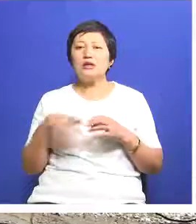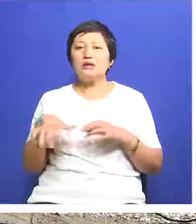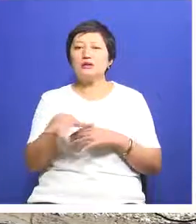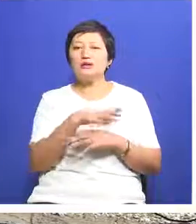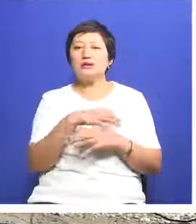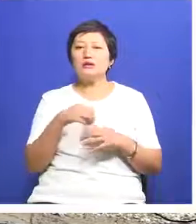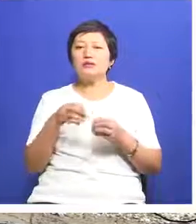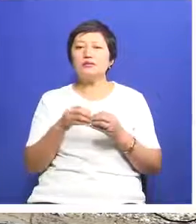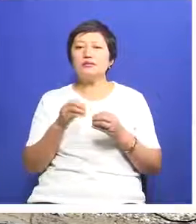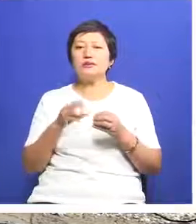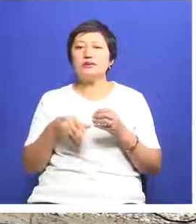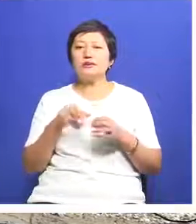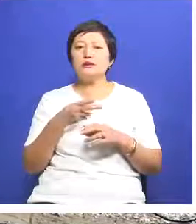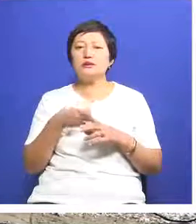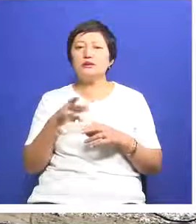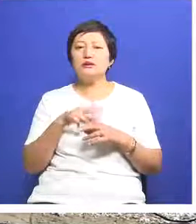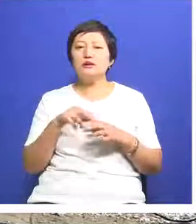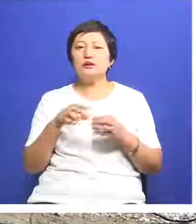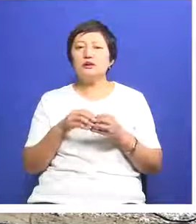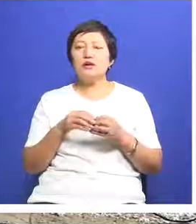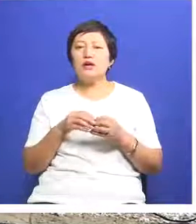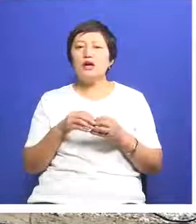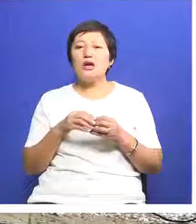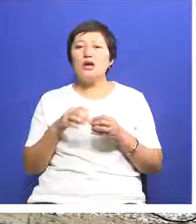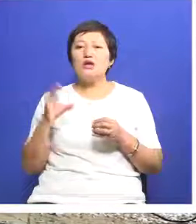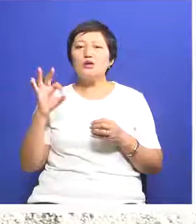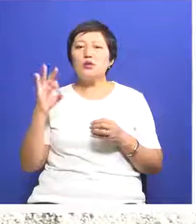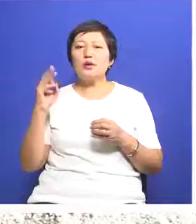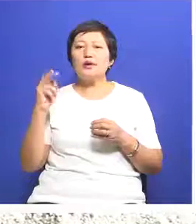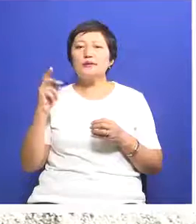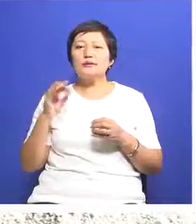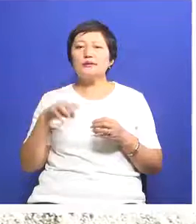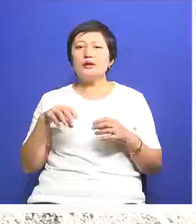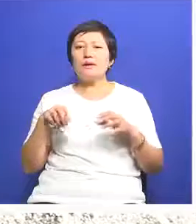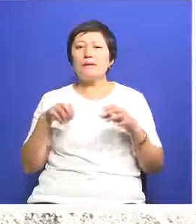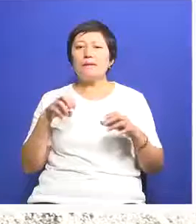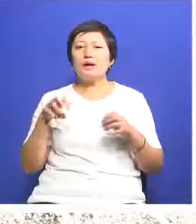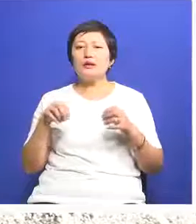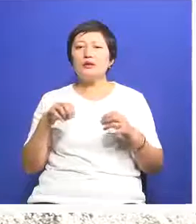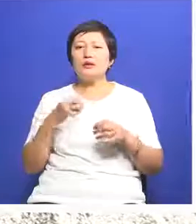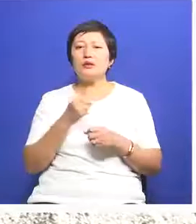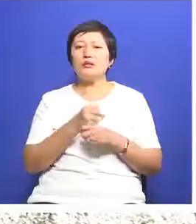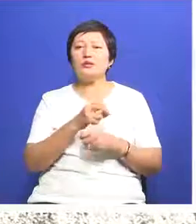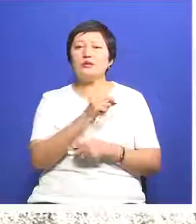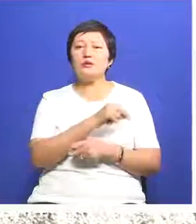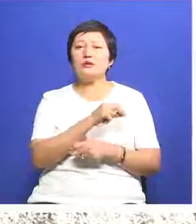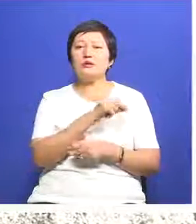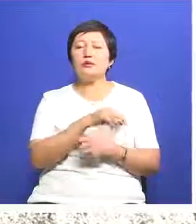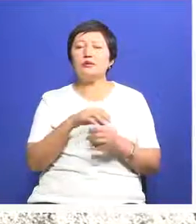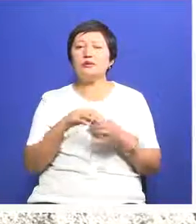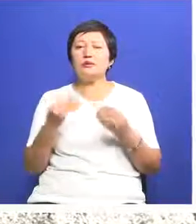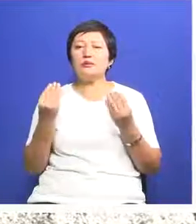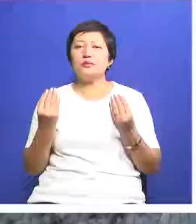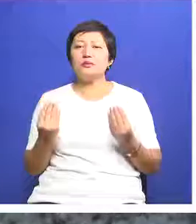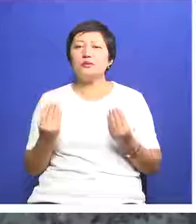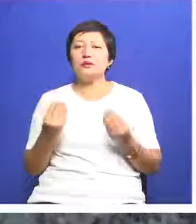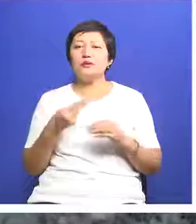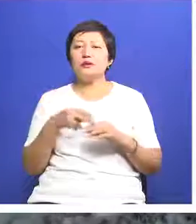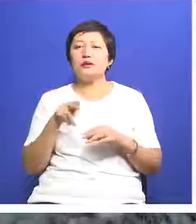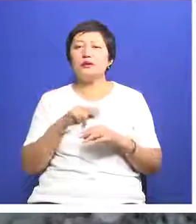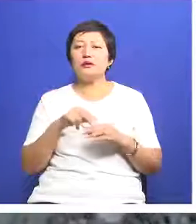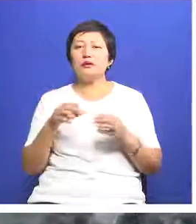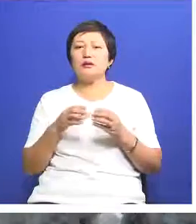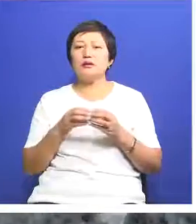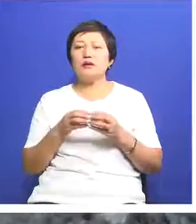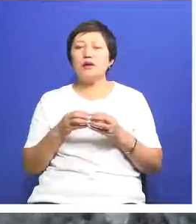бітті. Қазіргі жүріп жатқан ең соңғы диқандардың жиып жатқаны мына мақта өнімі. Қазір бүгінгі таңға